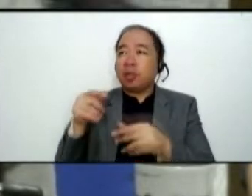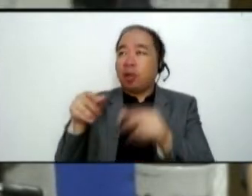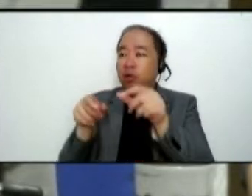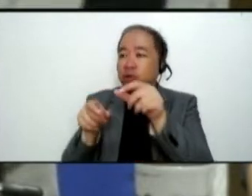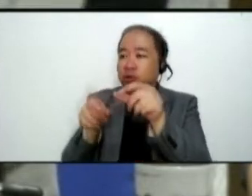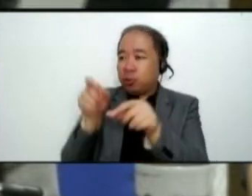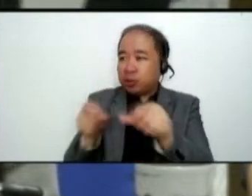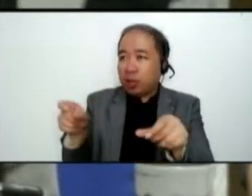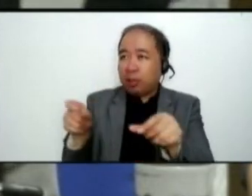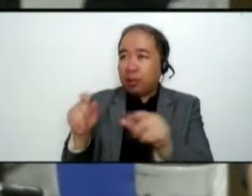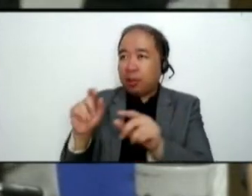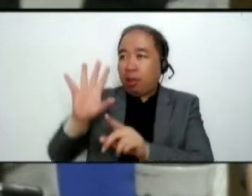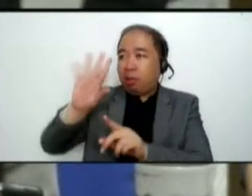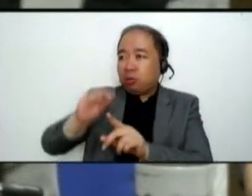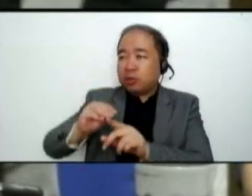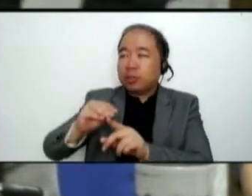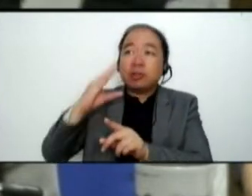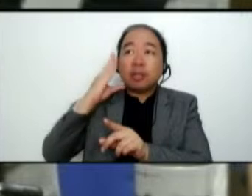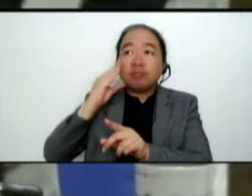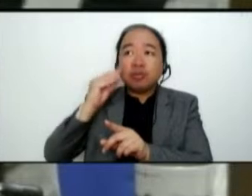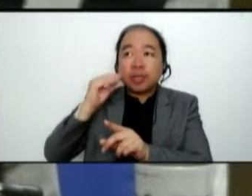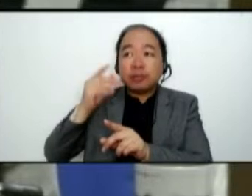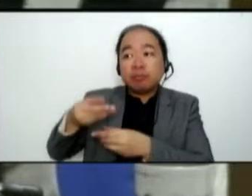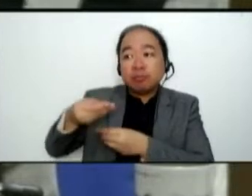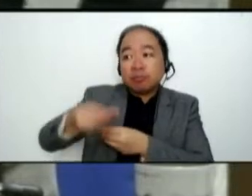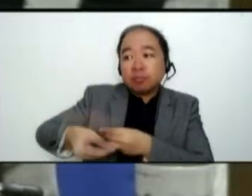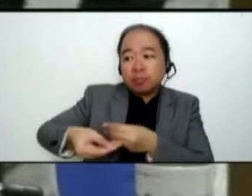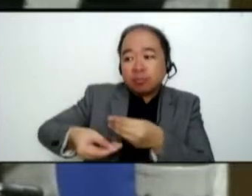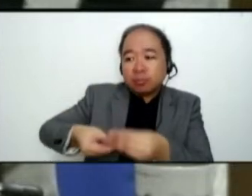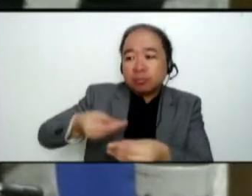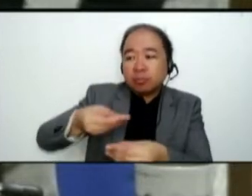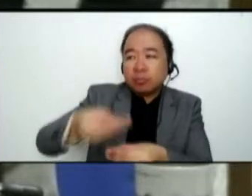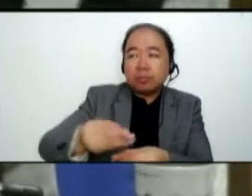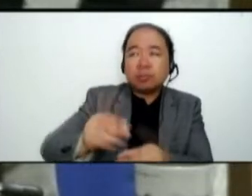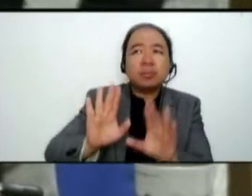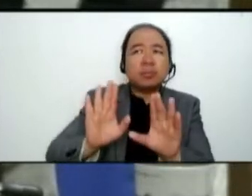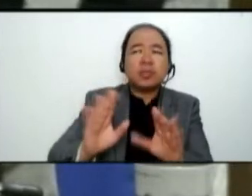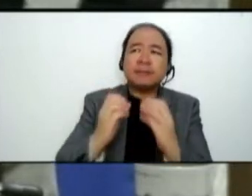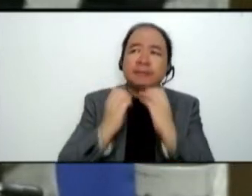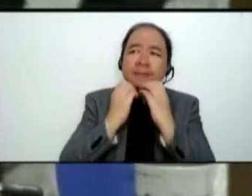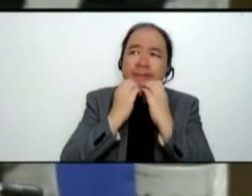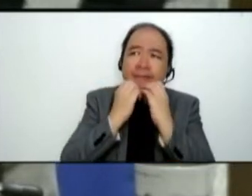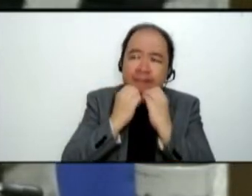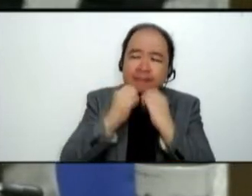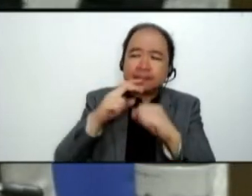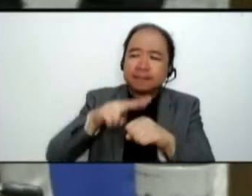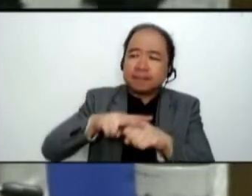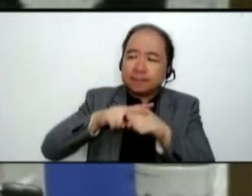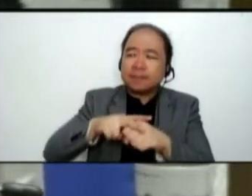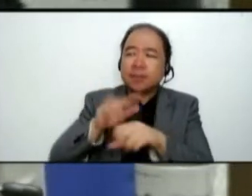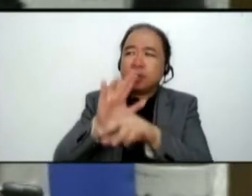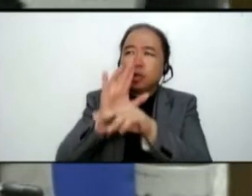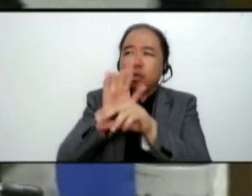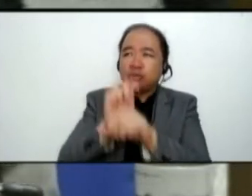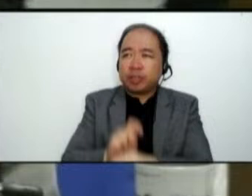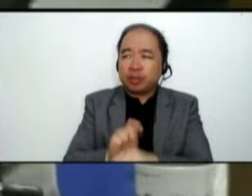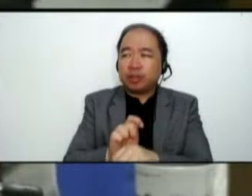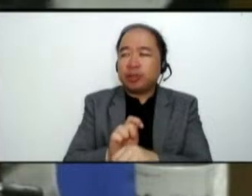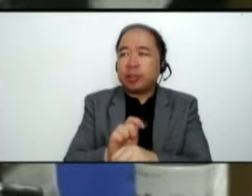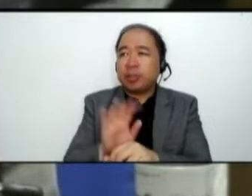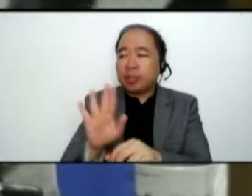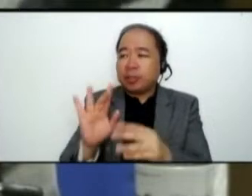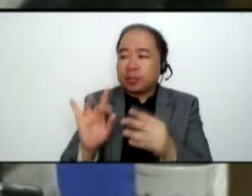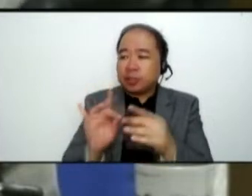хотел бы тоже попросить комитет, чтобы он уделял особое внимание институту семьи. В России 2024